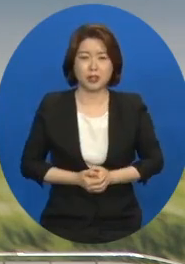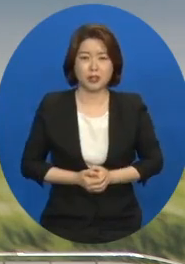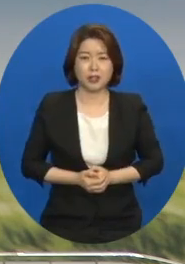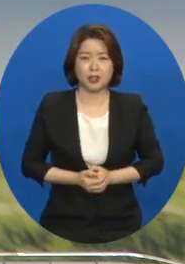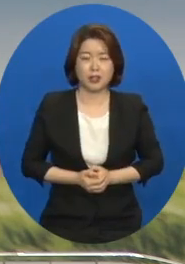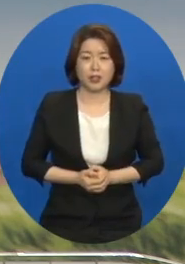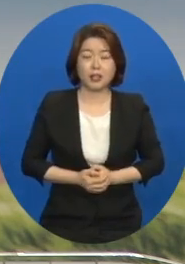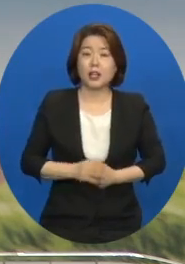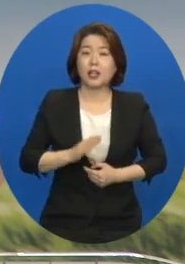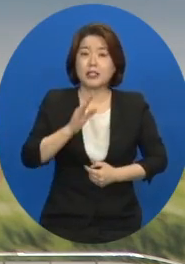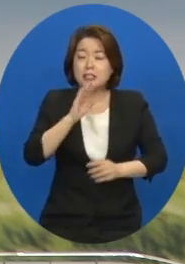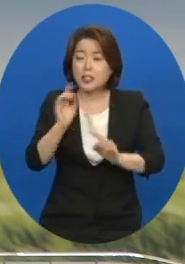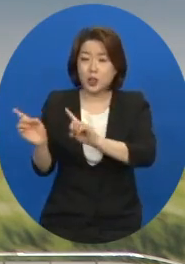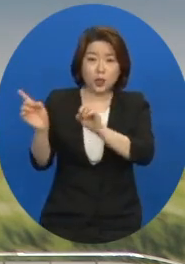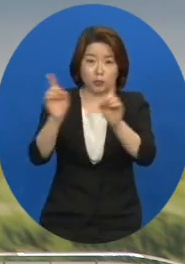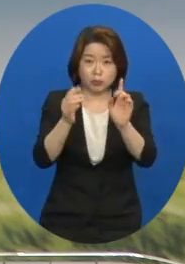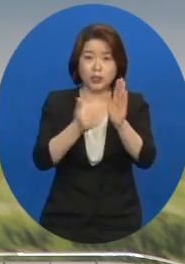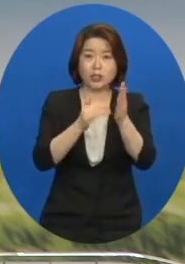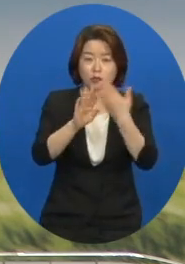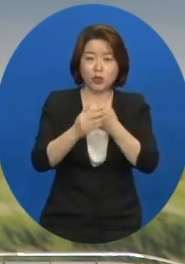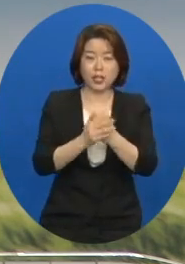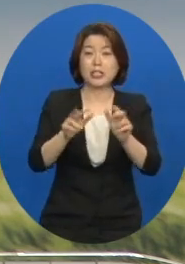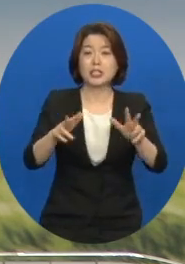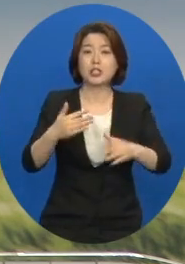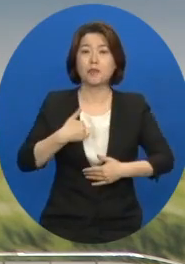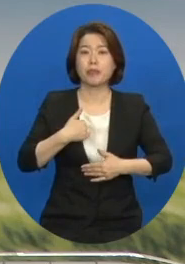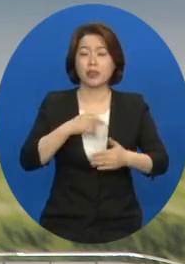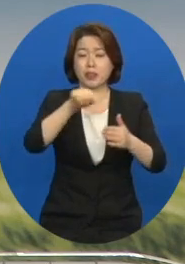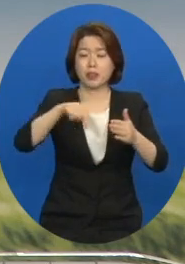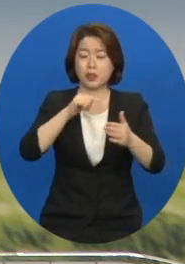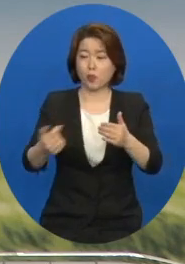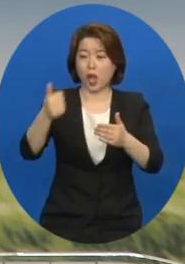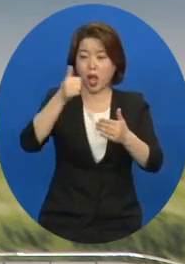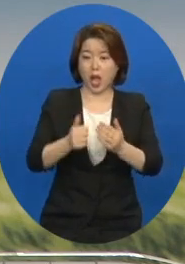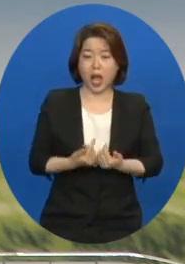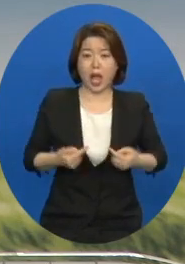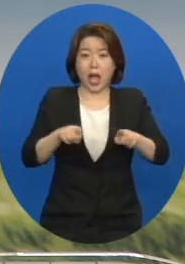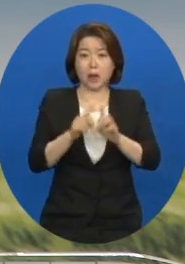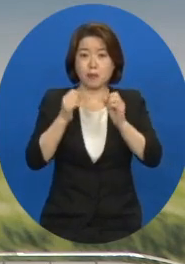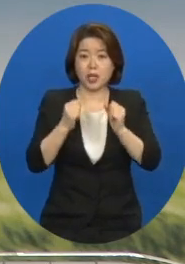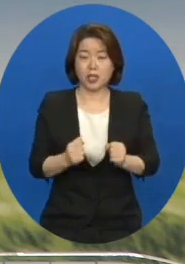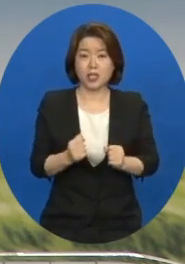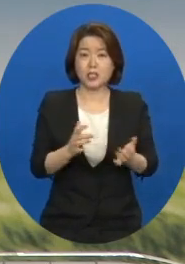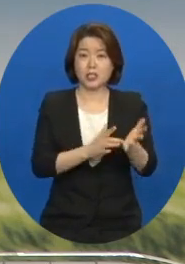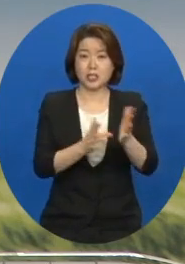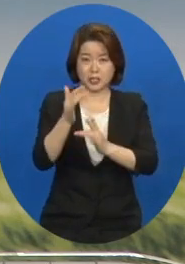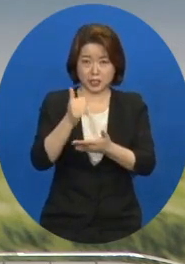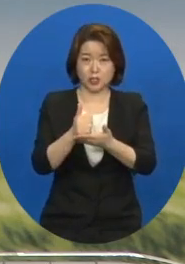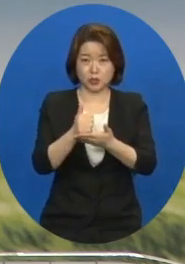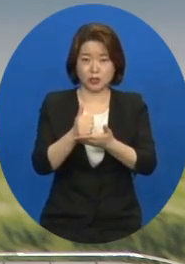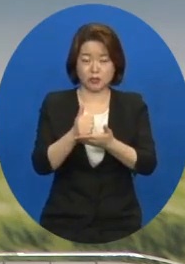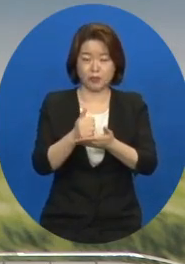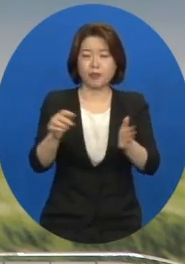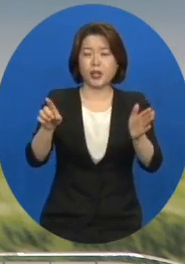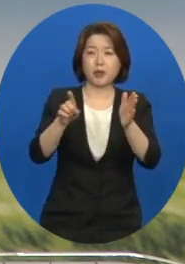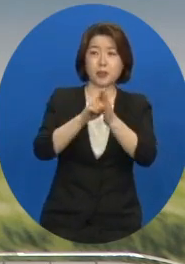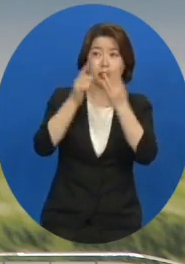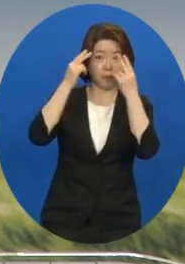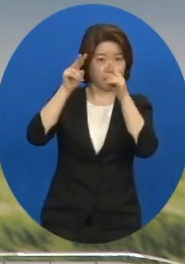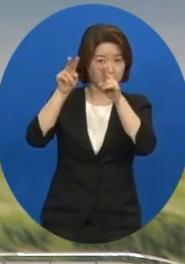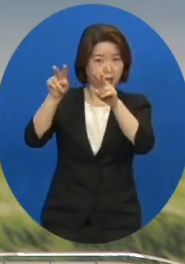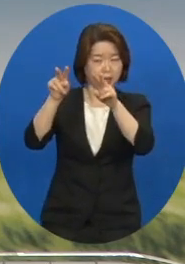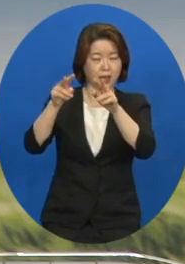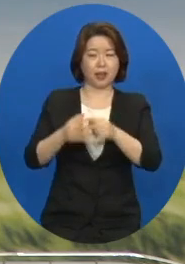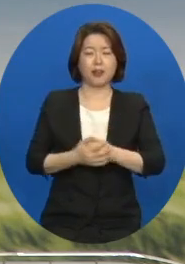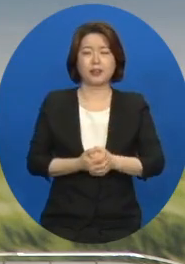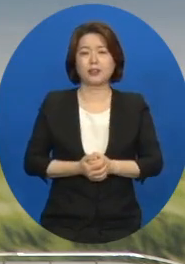실제로 부활하셔서 지금 나와 함께 계시는 예수님을 믿음으로 바라볼 때